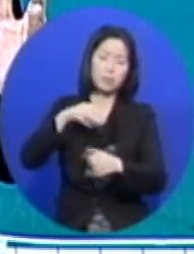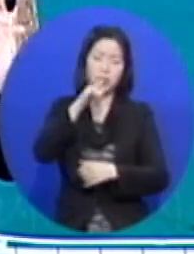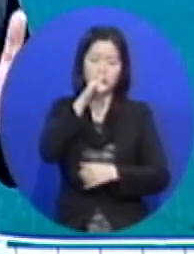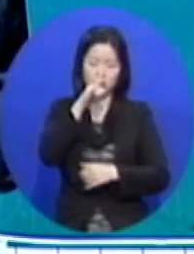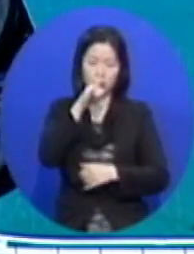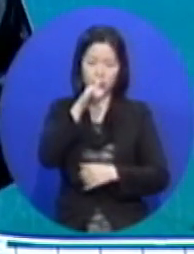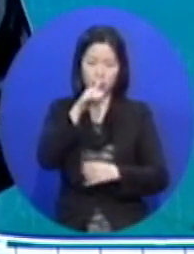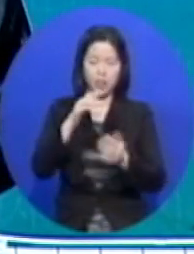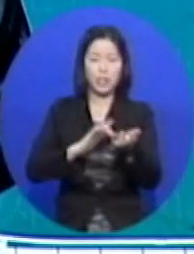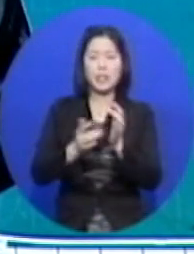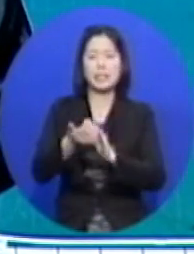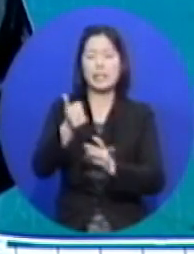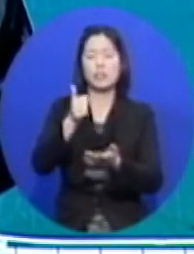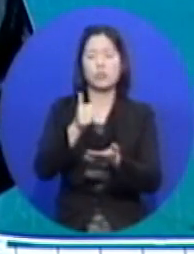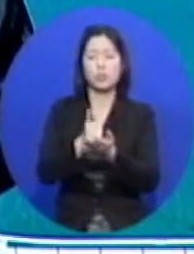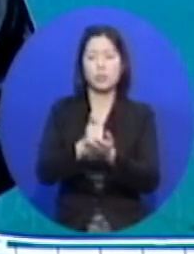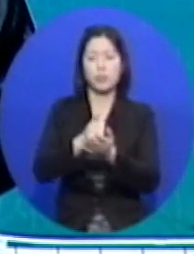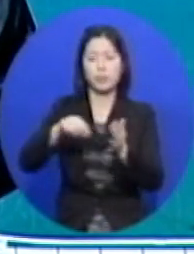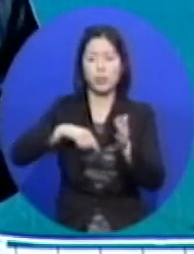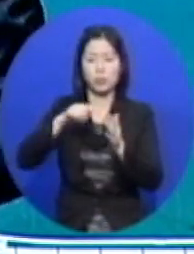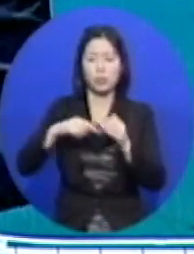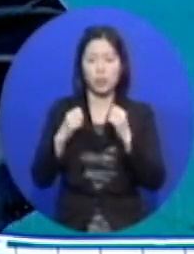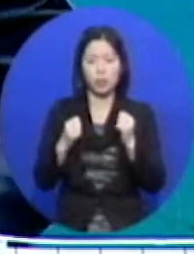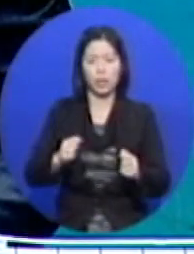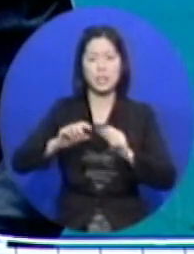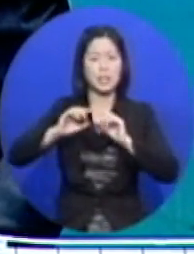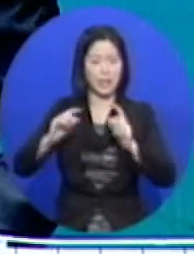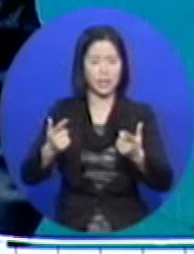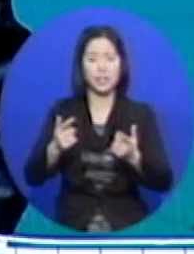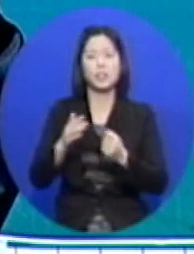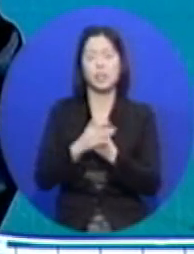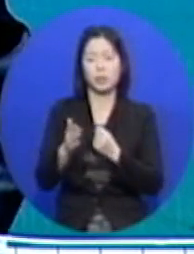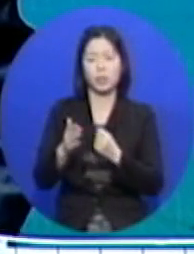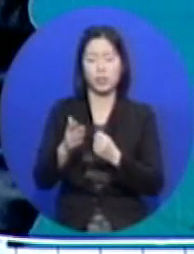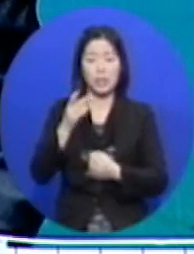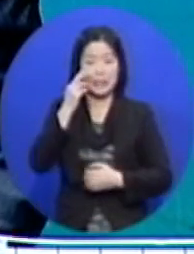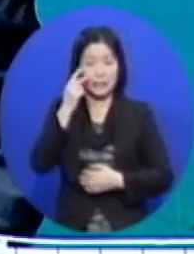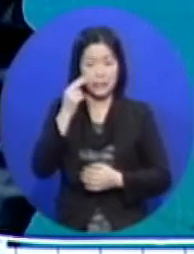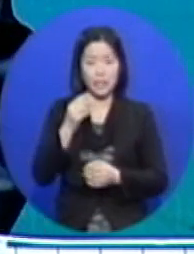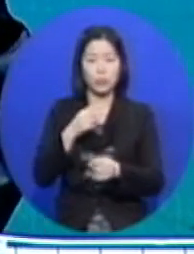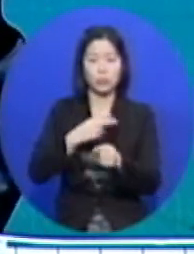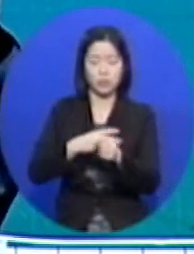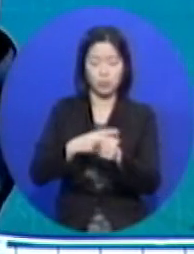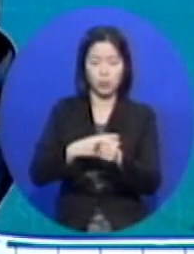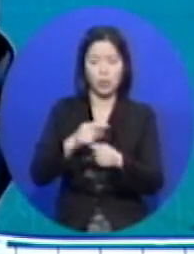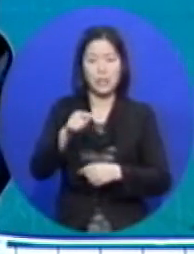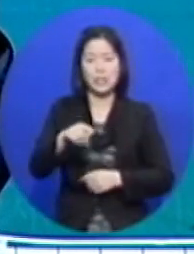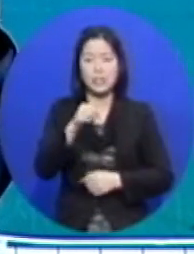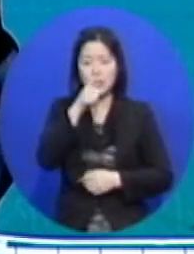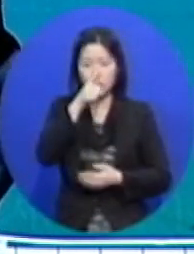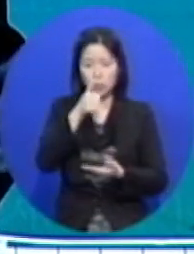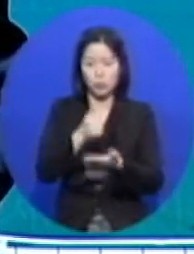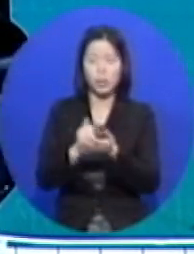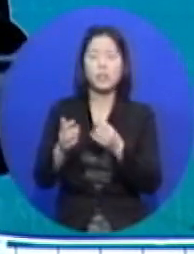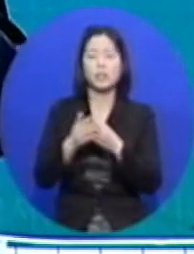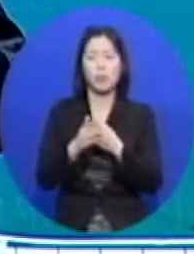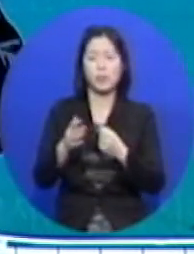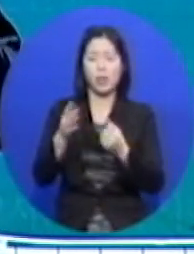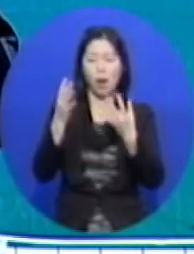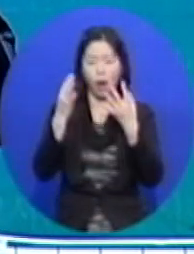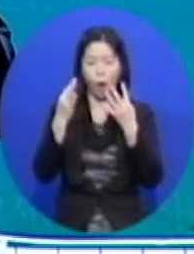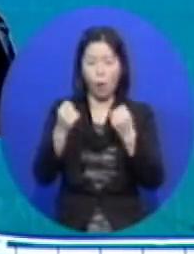거하고 살지 않기 때문에 그래요 사도 바울도 이 최대 때문에 얼마나